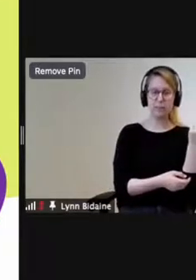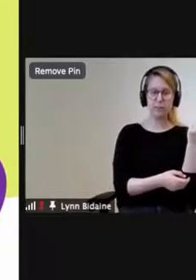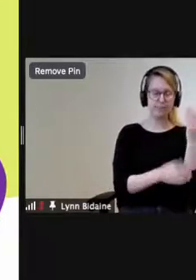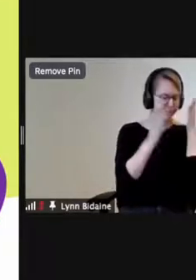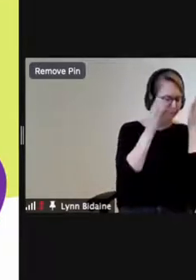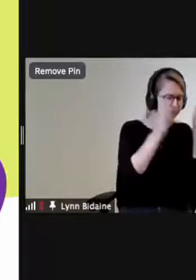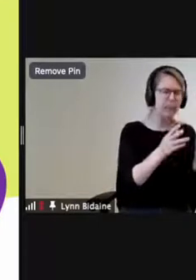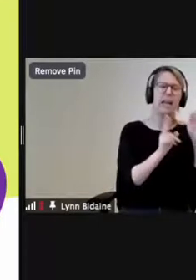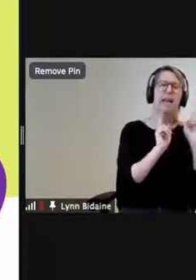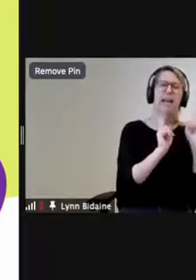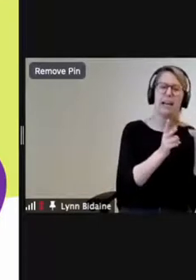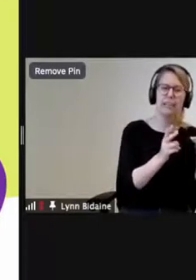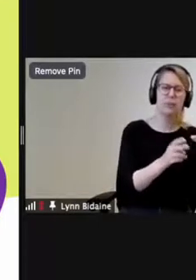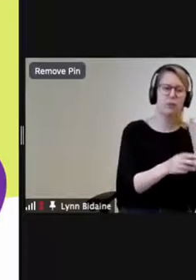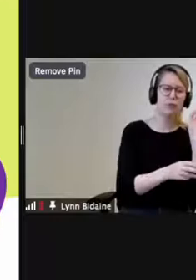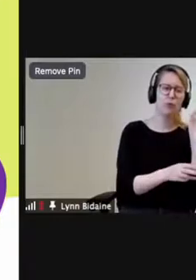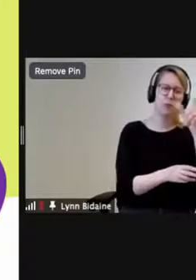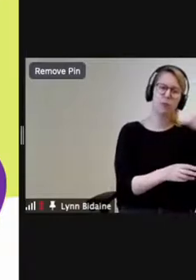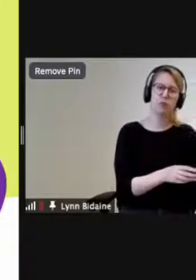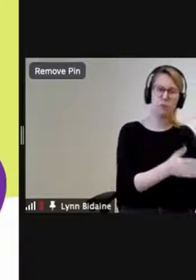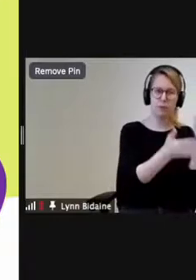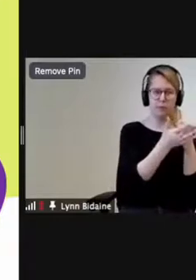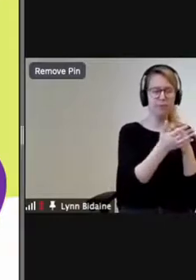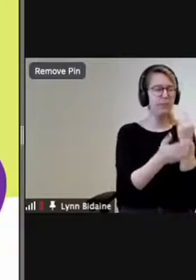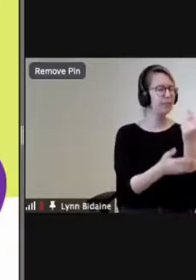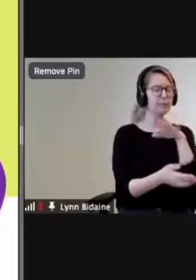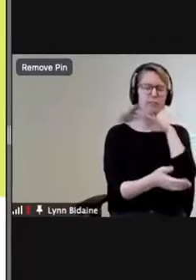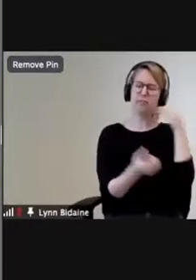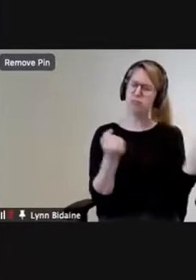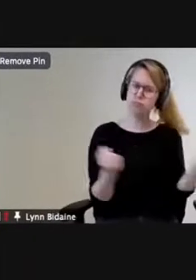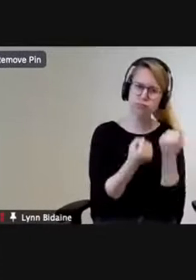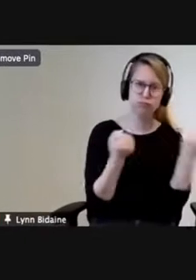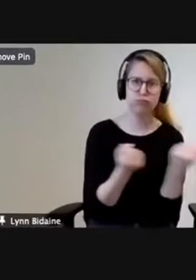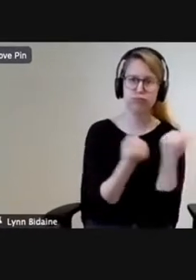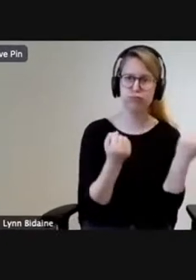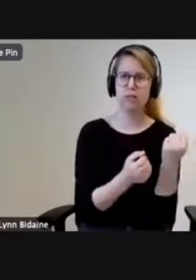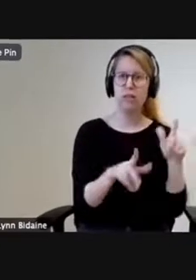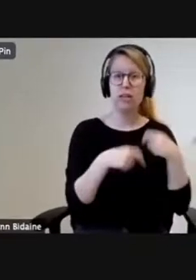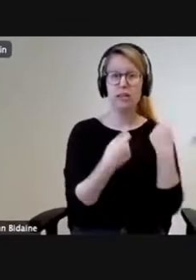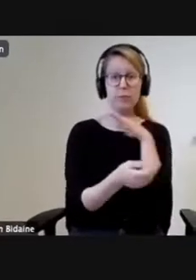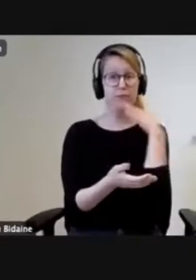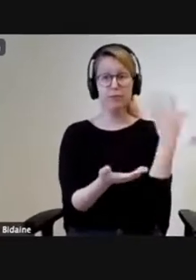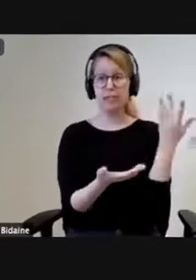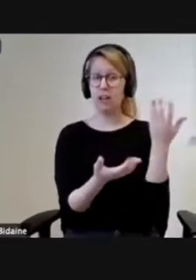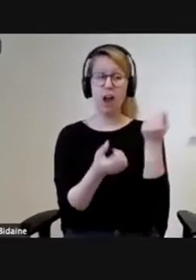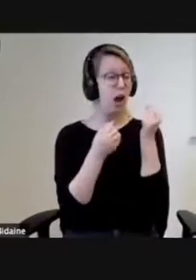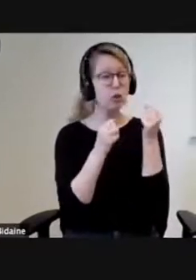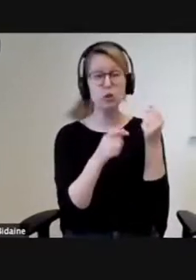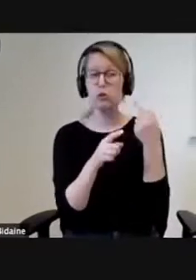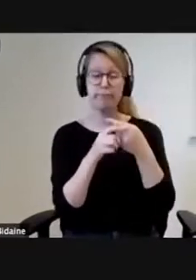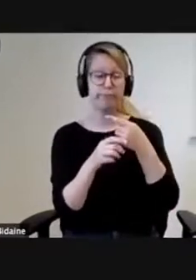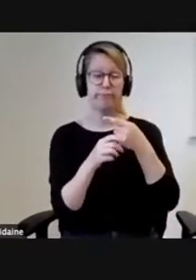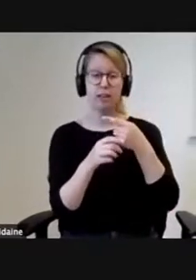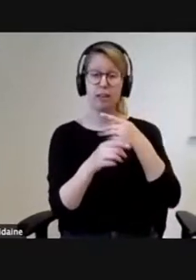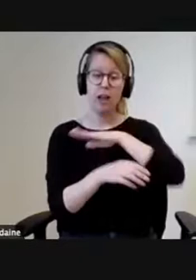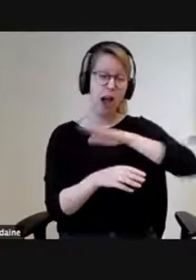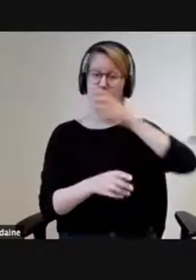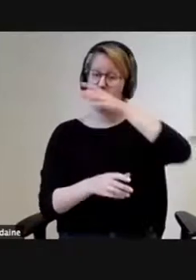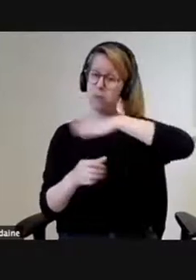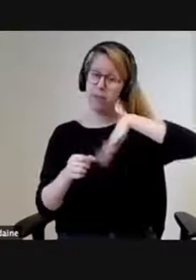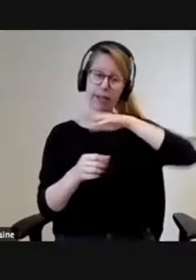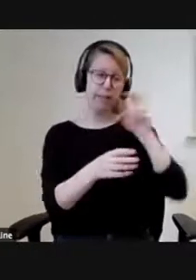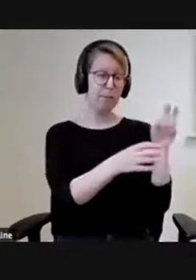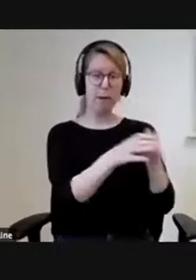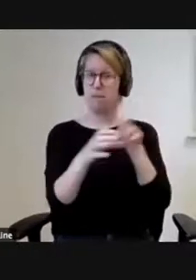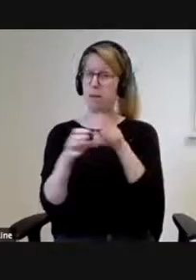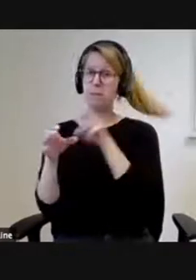la stratégie, il y a des actions dans tous les domaines. C'est vraiment une ambition partagée